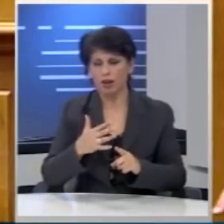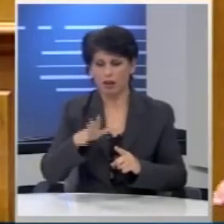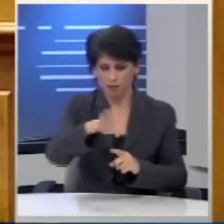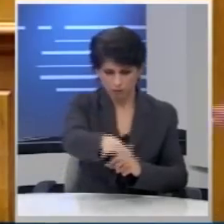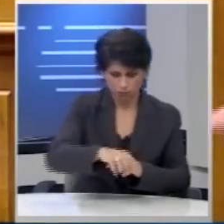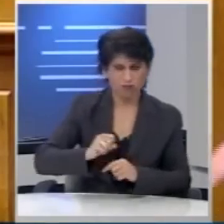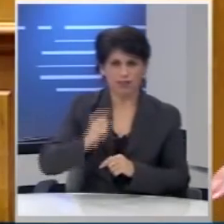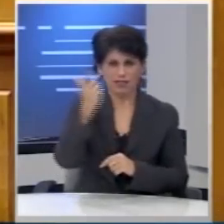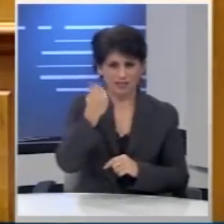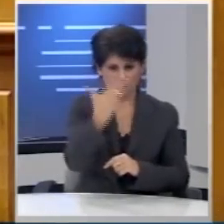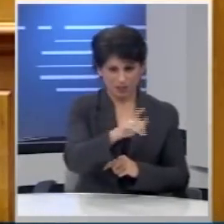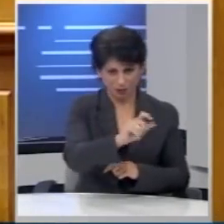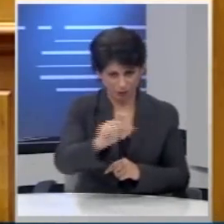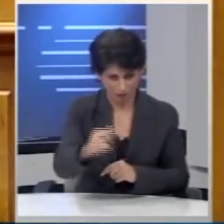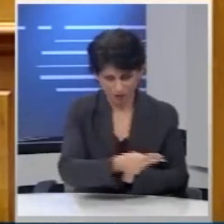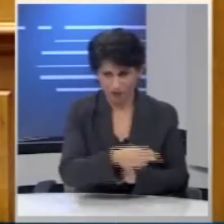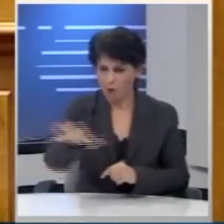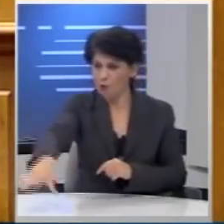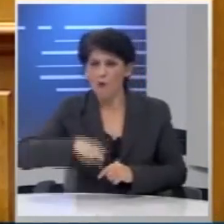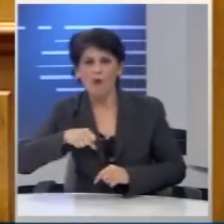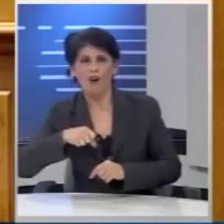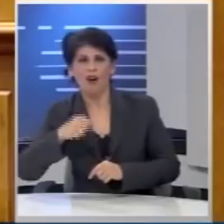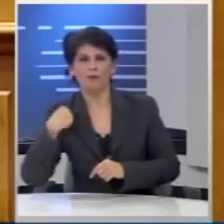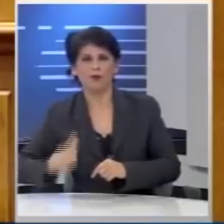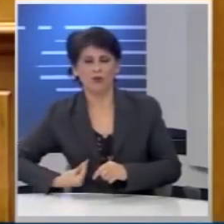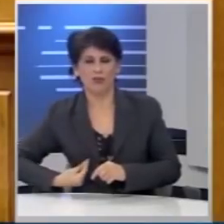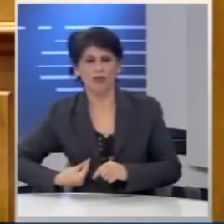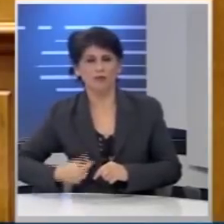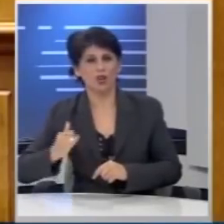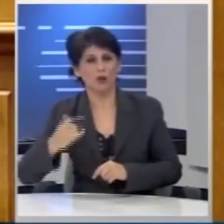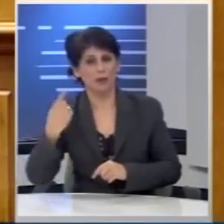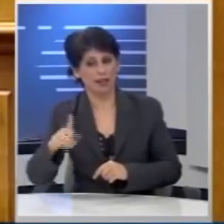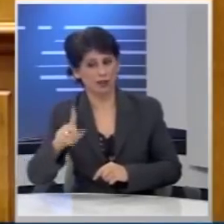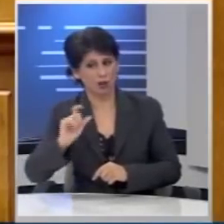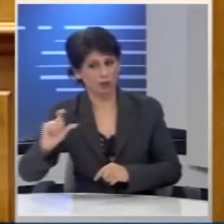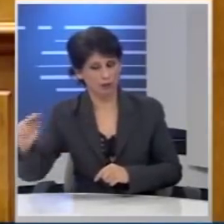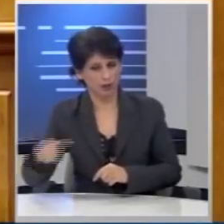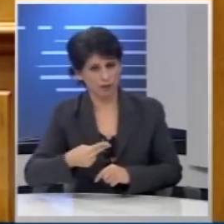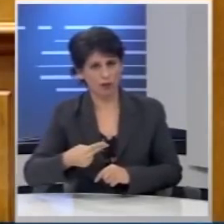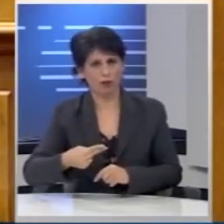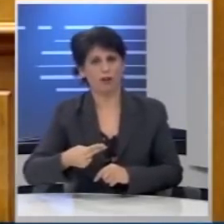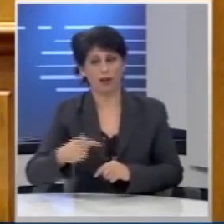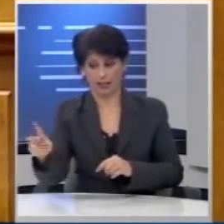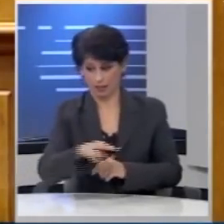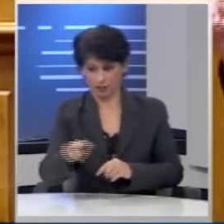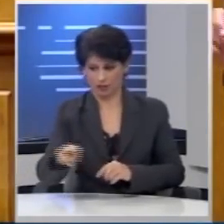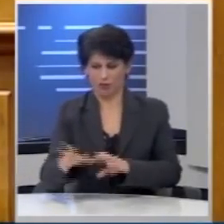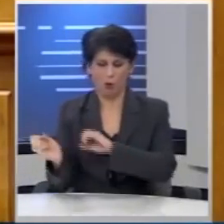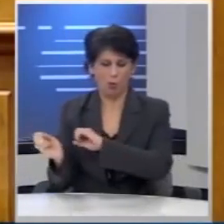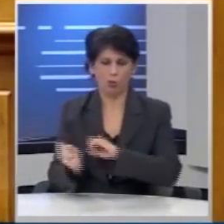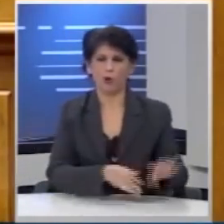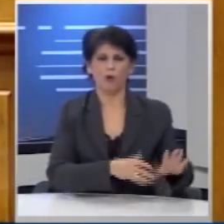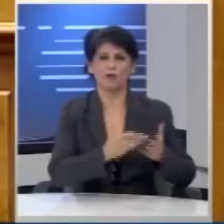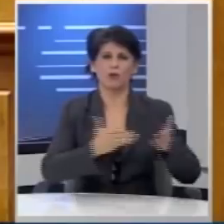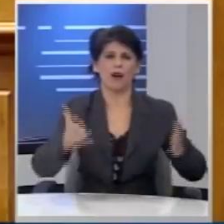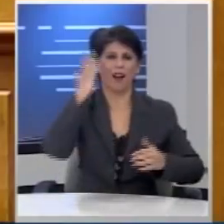από τις συντάξεις 500 εκατομμύρια ευρώ, βουτάτε από τους Δήμους άλλα 100 εκατομμύρια ευρώ και τα δίνετε μπαξίση